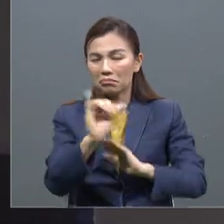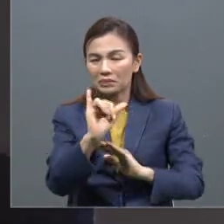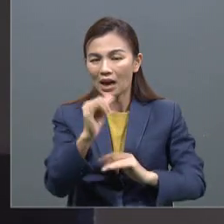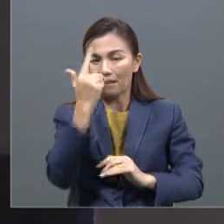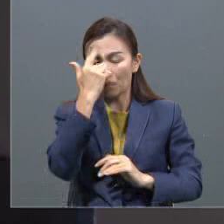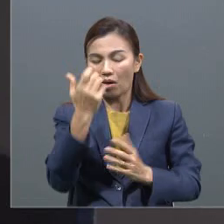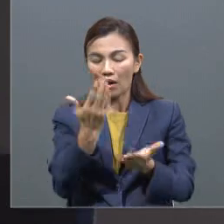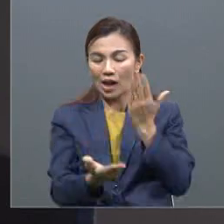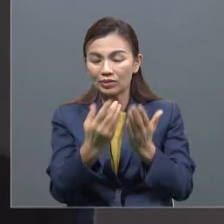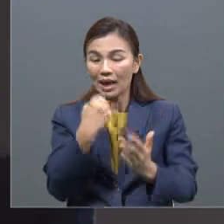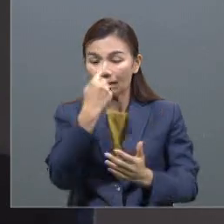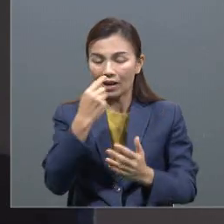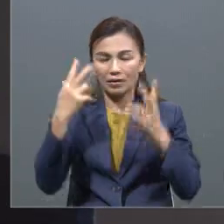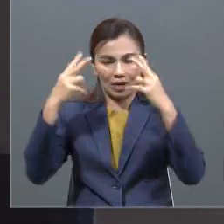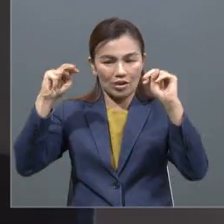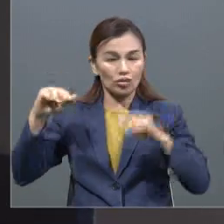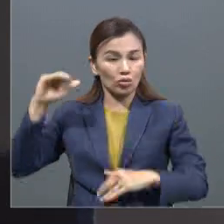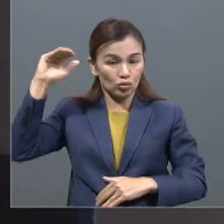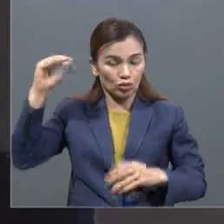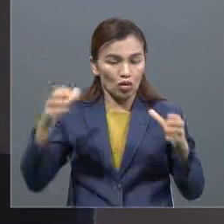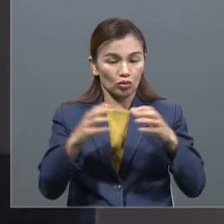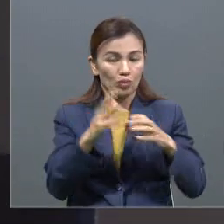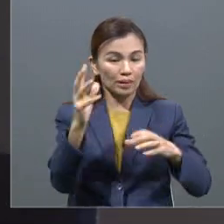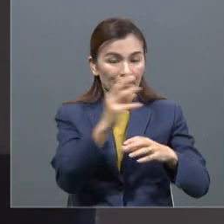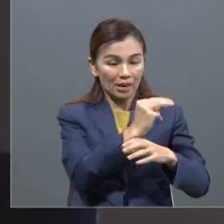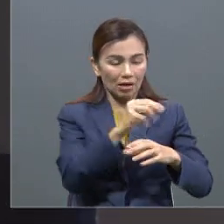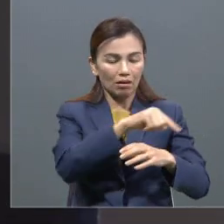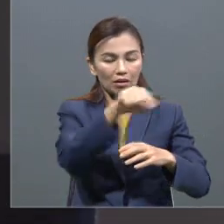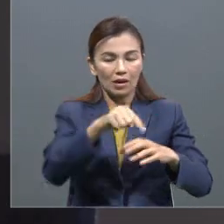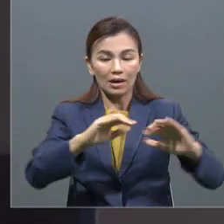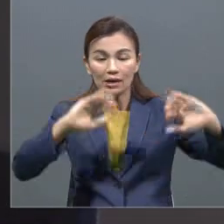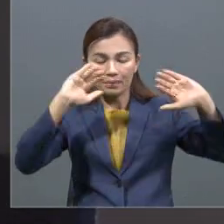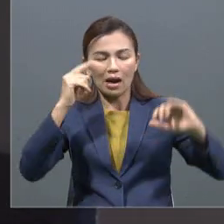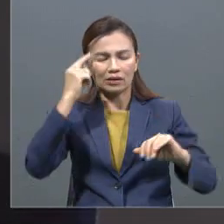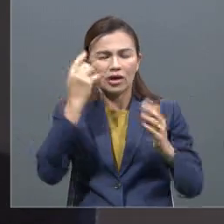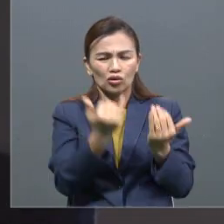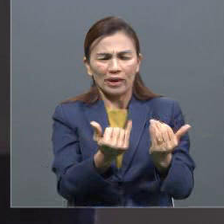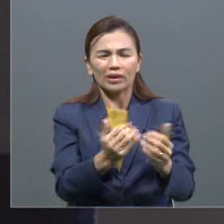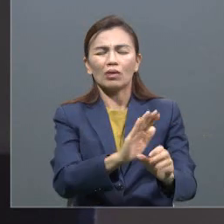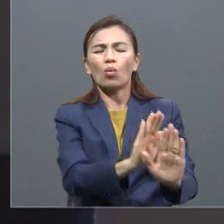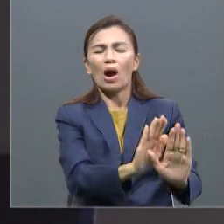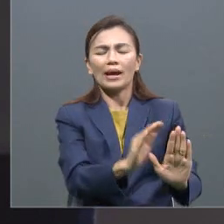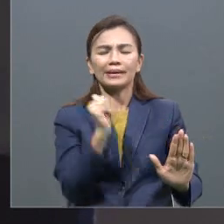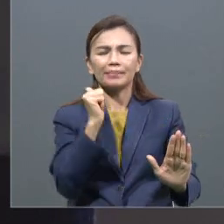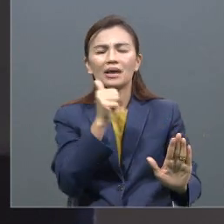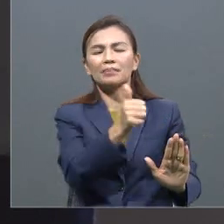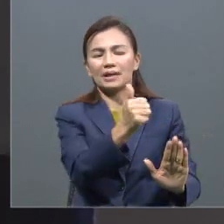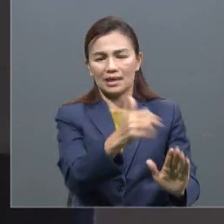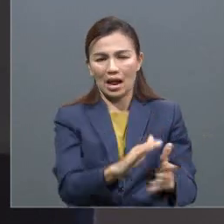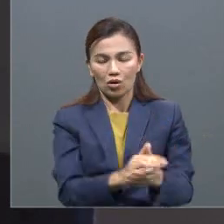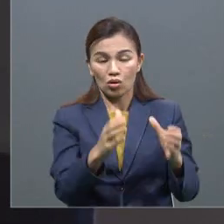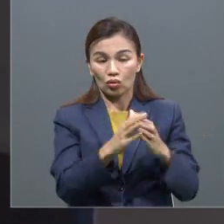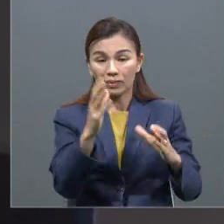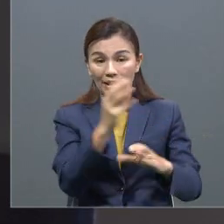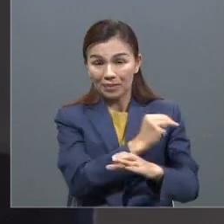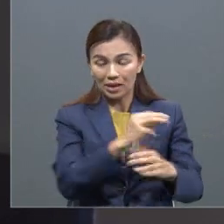อยู่กับนายกรัฐมนตรีและพรรคร่วมรัฐบาลเองก็เห็นตรงกันว่าไม่ควรปรับในช่วงเวลานี้สำหรับพรรคพลังประชารัฐเองแน่นอนว่